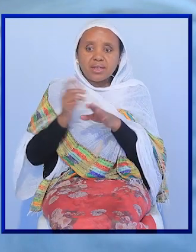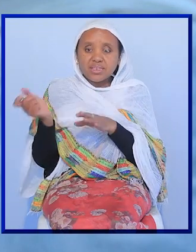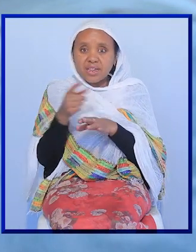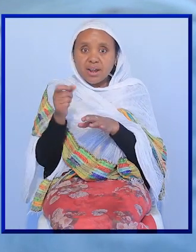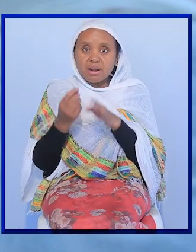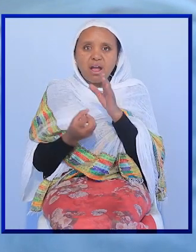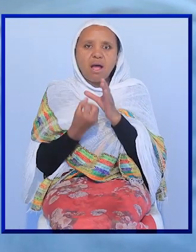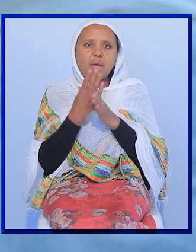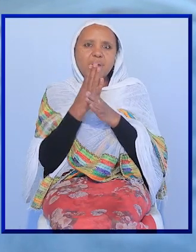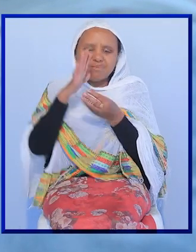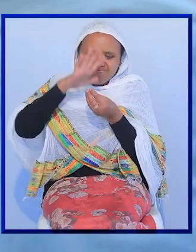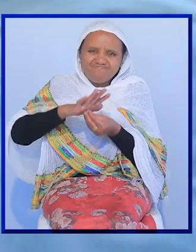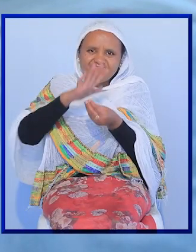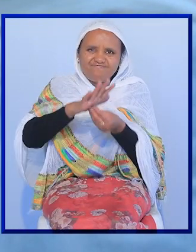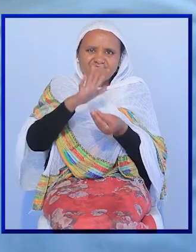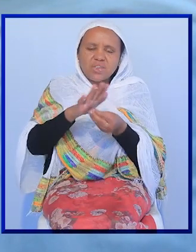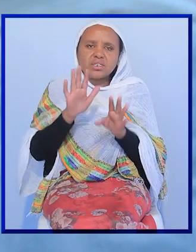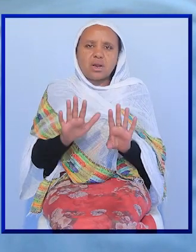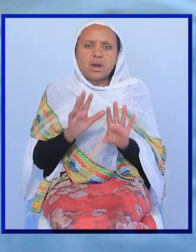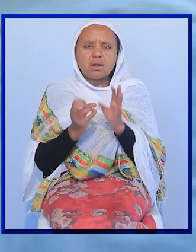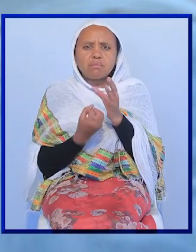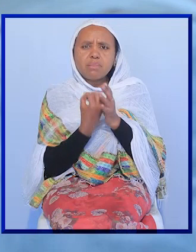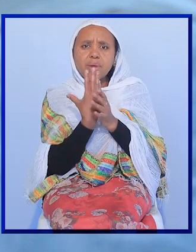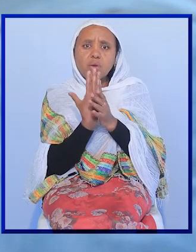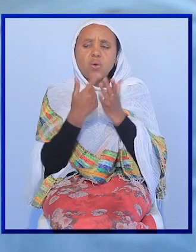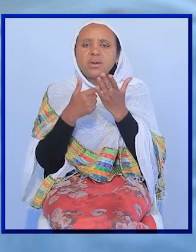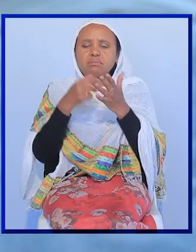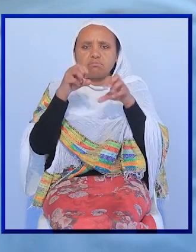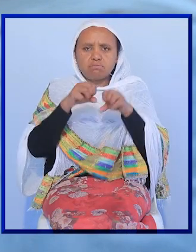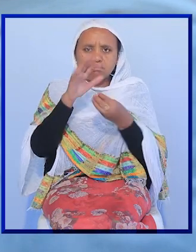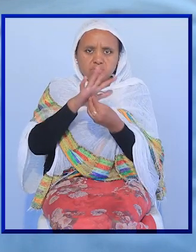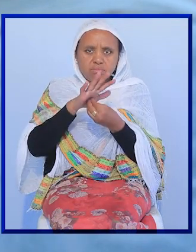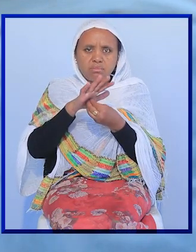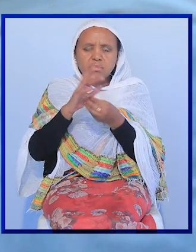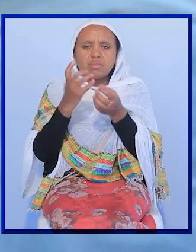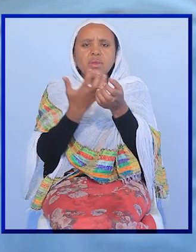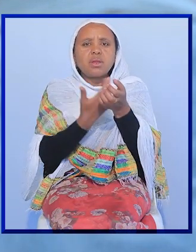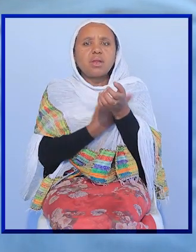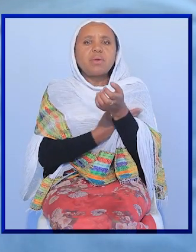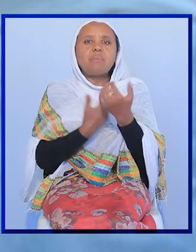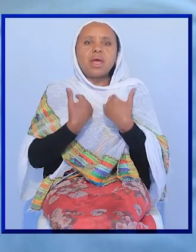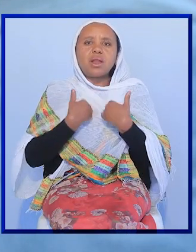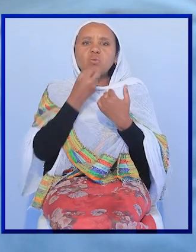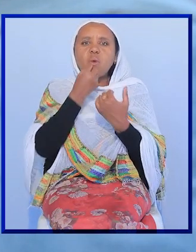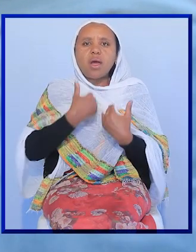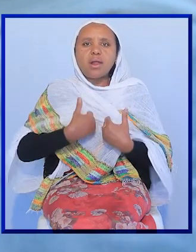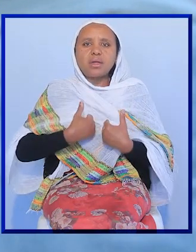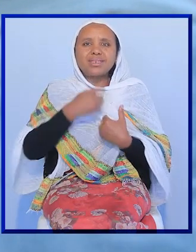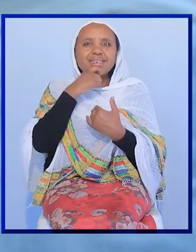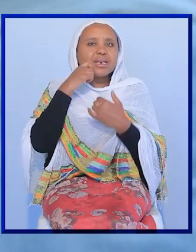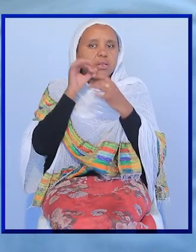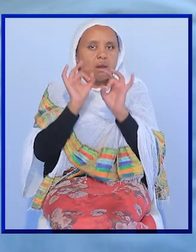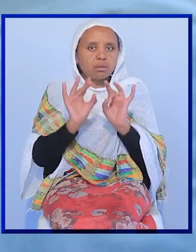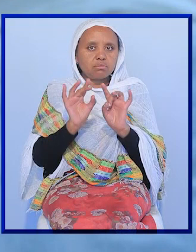እንዴ? ይረገጣል አይደለም? ይበቅል እንኳን ይጨነግፋል። ልክ እንደዚህ አይነት ሳሮን ለምላሜ አላት፣ ውሃ አላት፣ ድርቀት